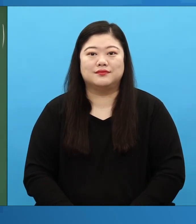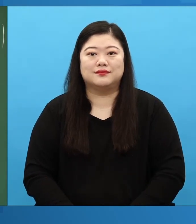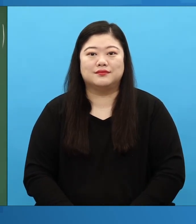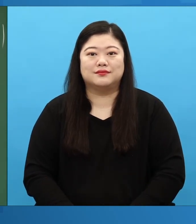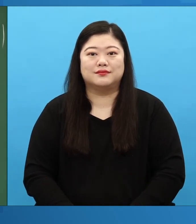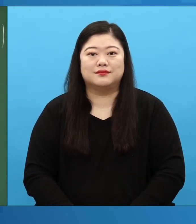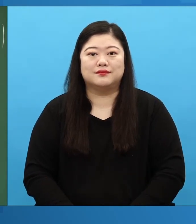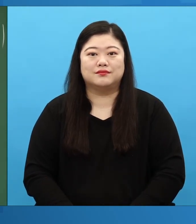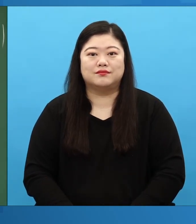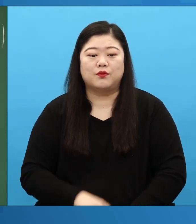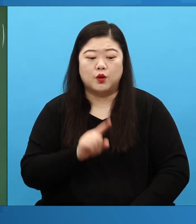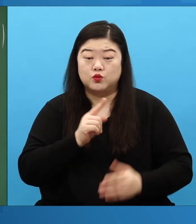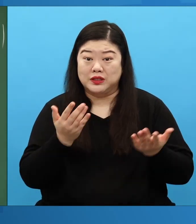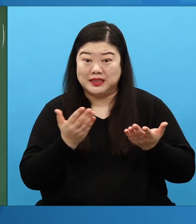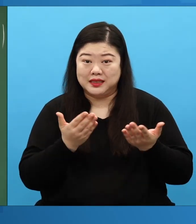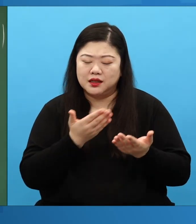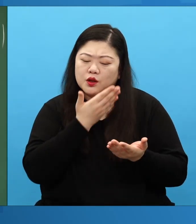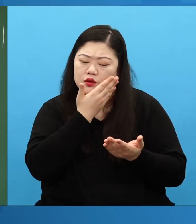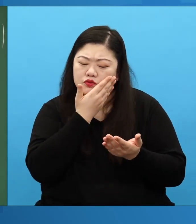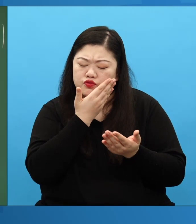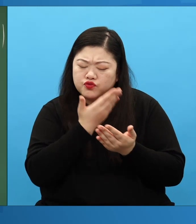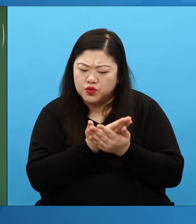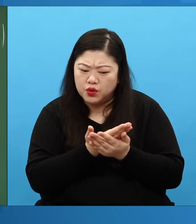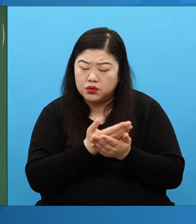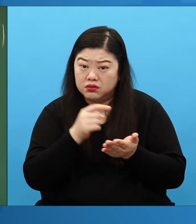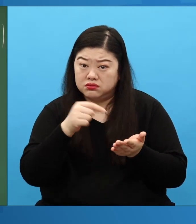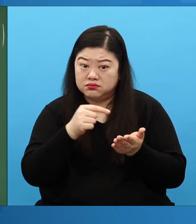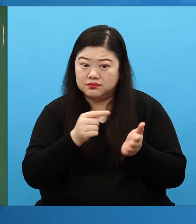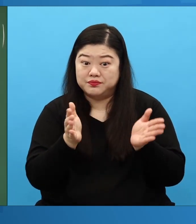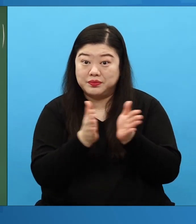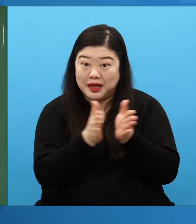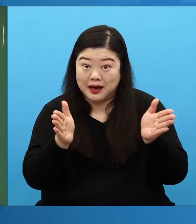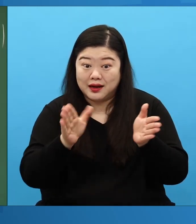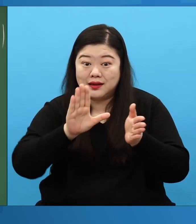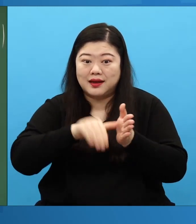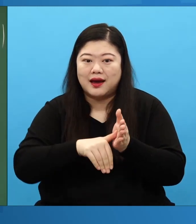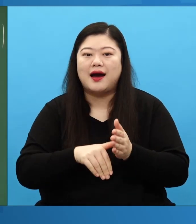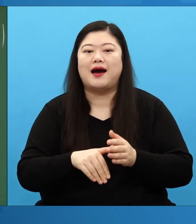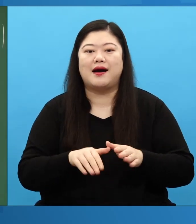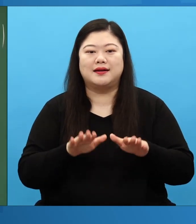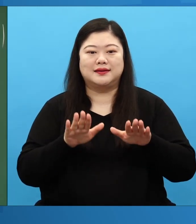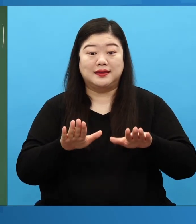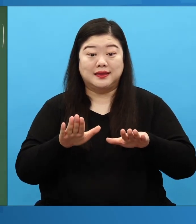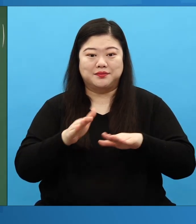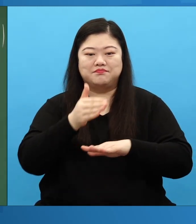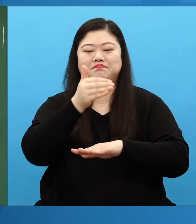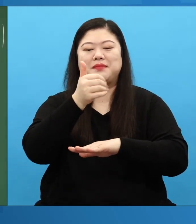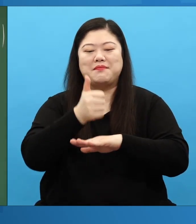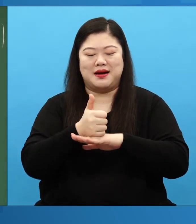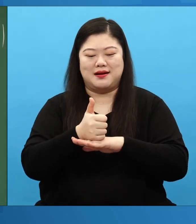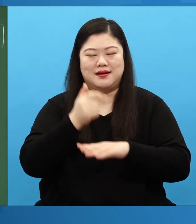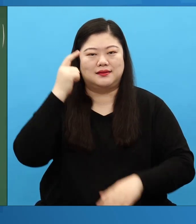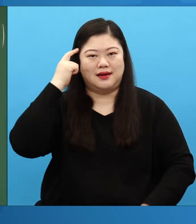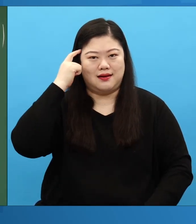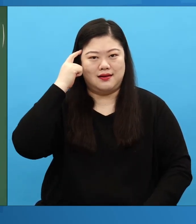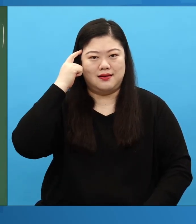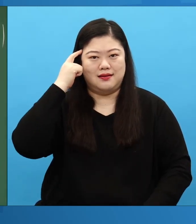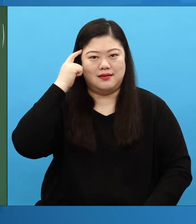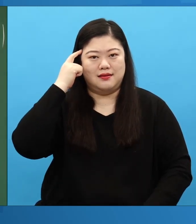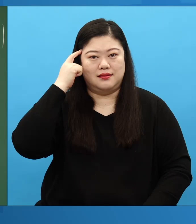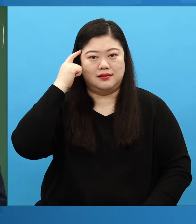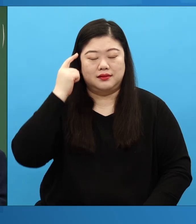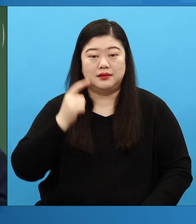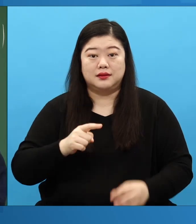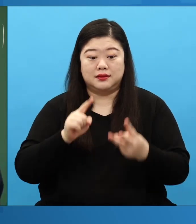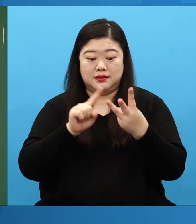시작이요 마지막이다 생각해야 돼요. Whenever we do something very important, we have to think that this is the beginning as well as the end, 그리고 영원한